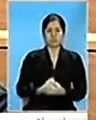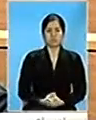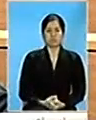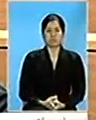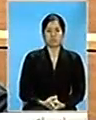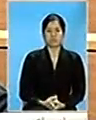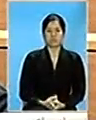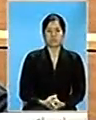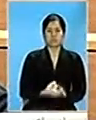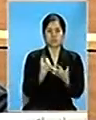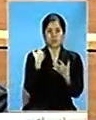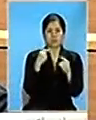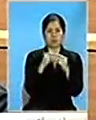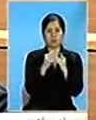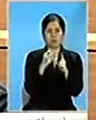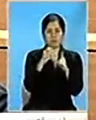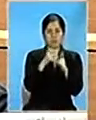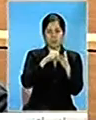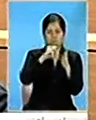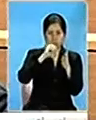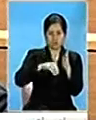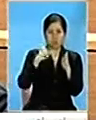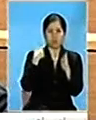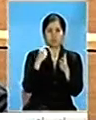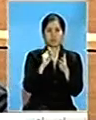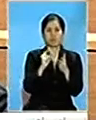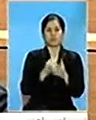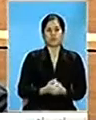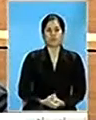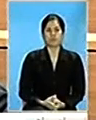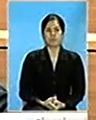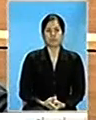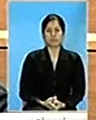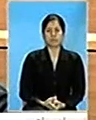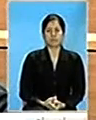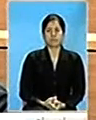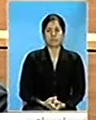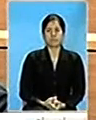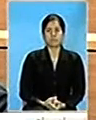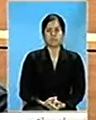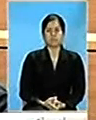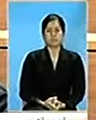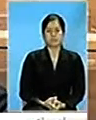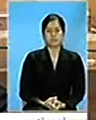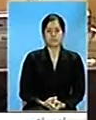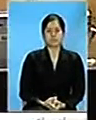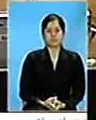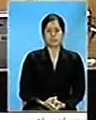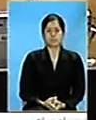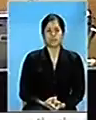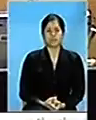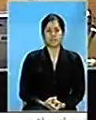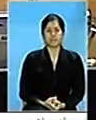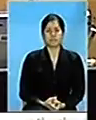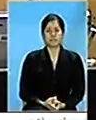ก็เลยไม่รู้ว่าท่านประธานจะให้ถอนอะไรมันจะได้เดินหน้าต่อให้พี่วัชระเพชรทองหน้าดำของผมได้อภิปรายต่อครับท่านประธาน ครับไม่ต้องไปพาดพิงกัน